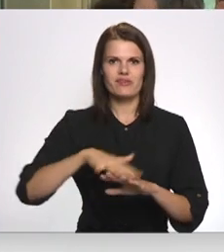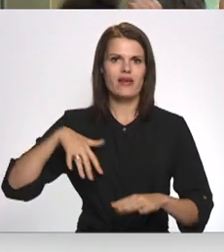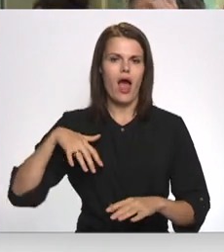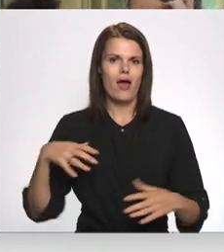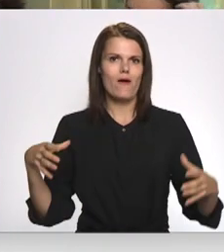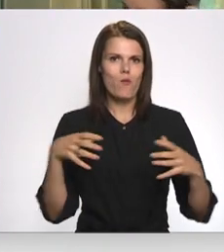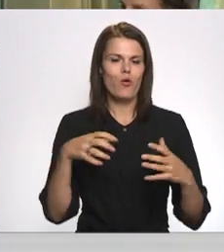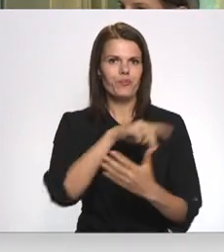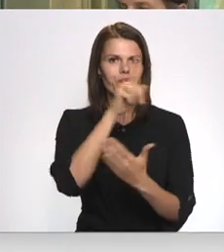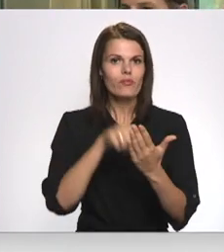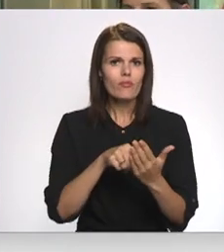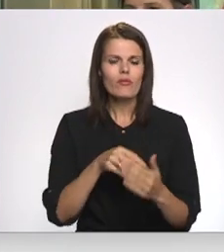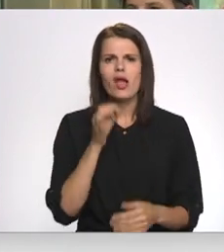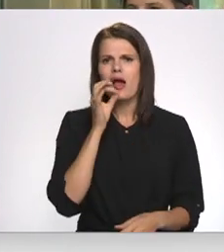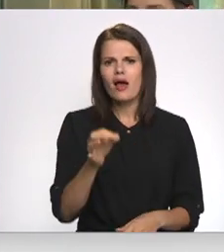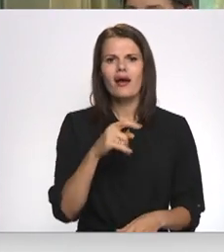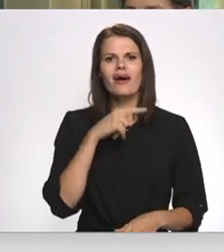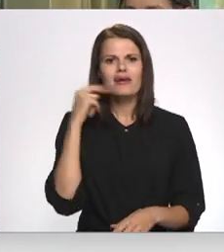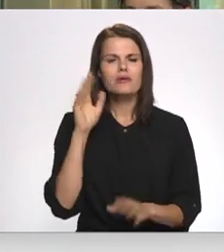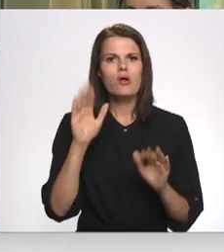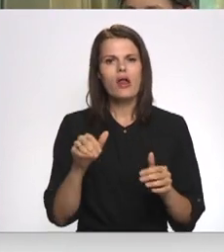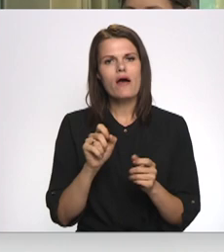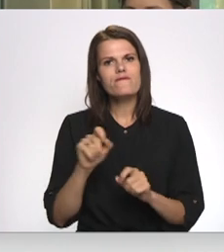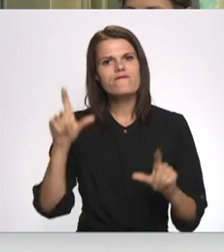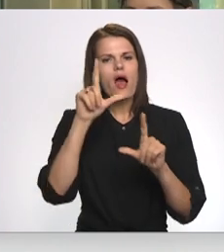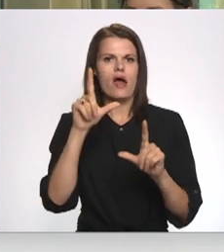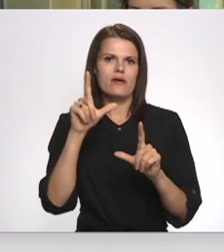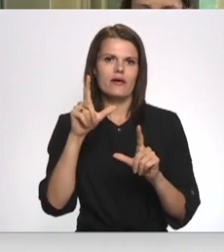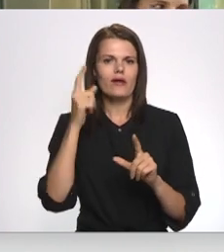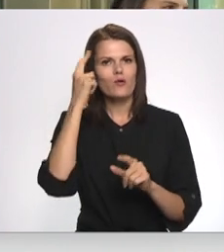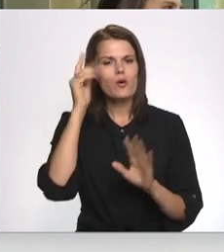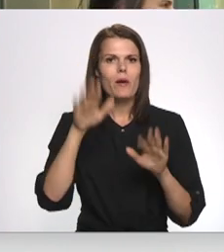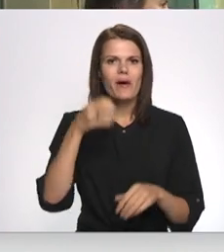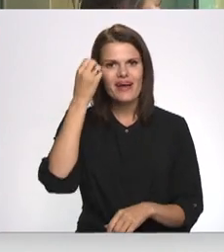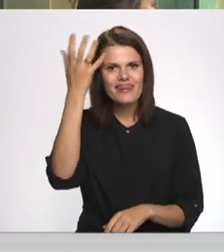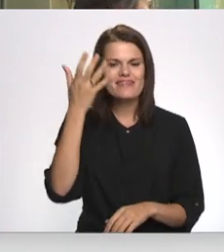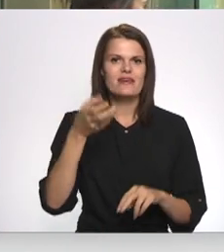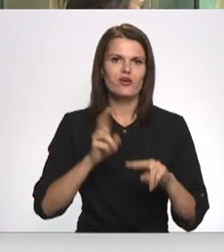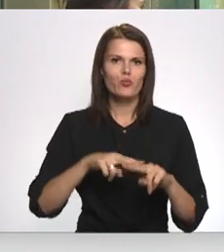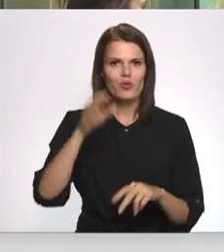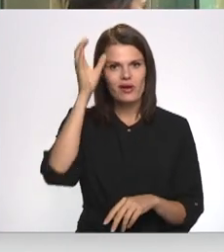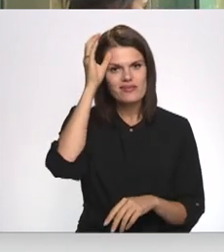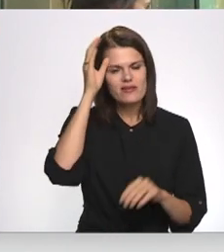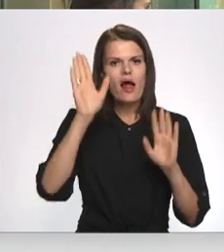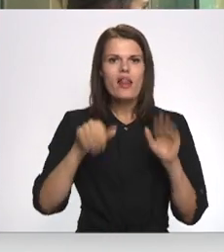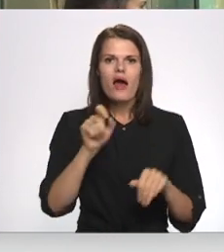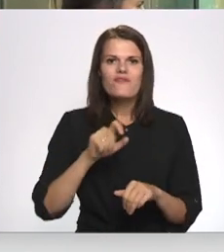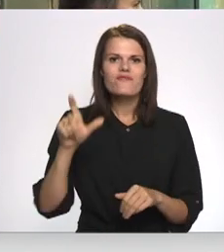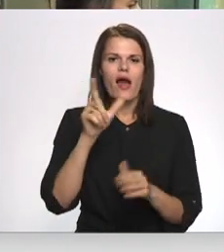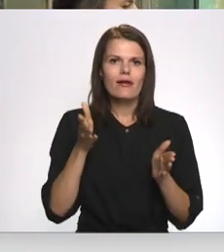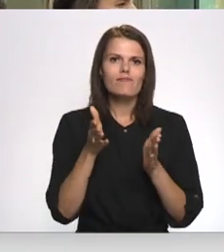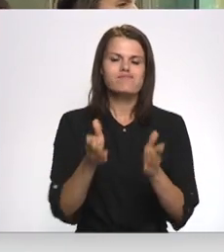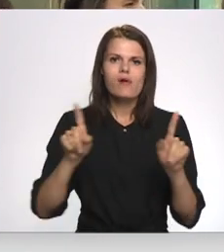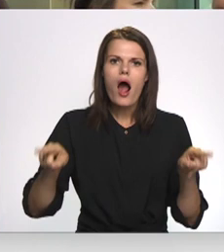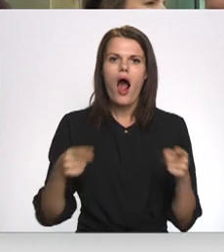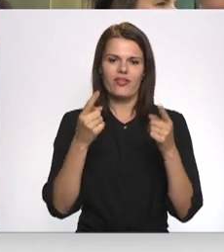Saeimu? Es gribētu, lai vairāk lielāks uzsvars tiek likts uz izglītību un zinātni, lai vairāk tieši uz